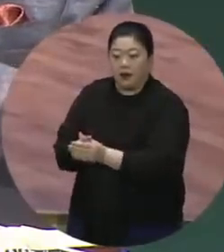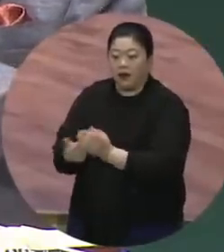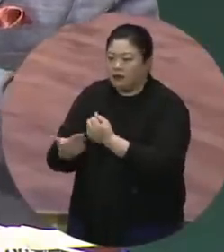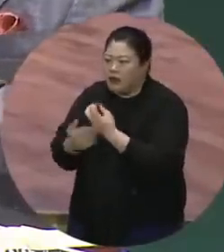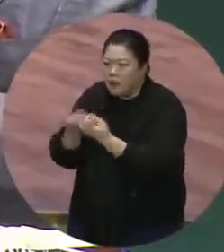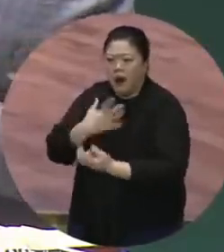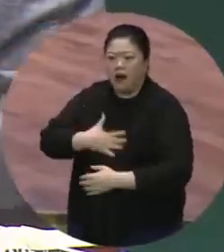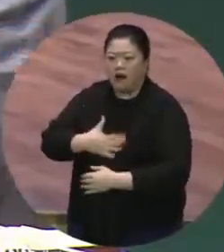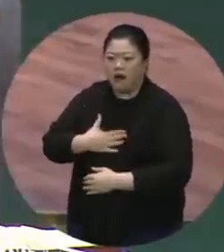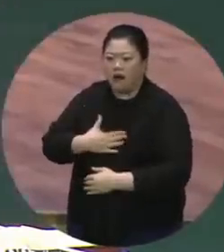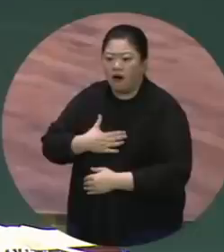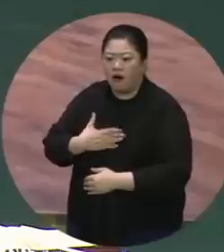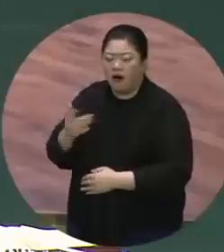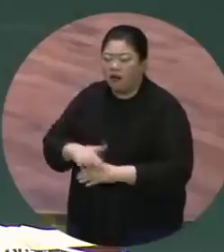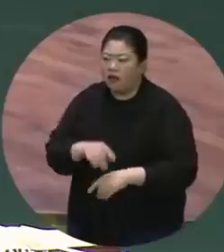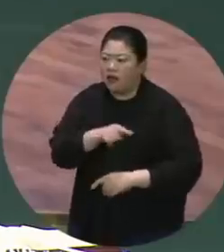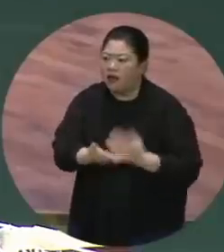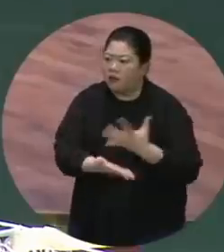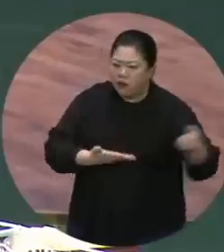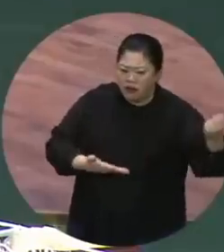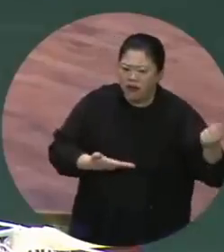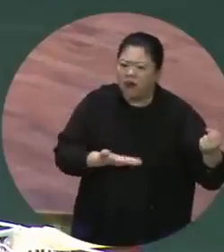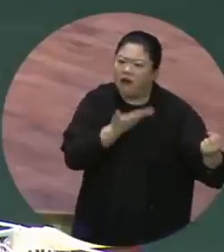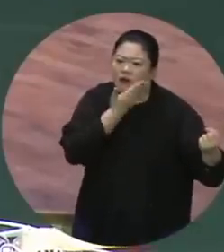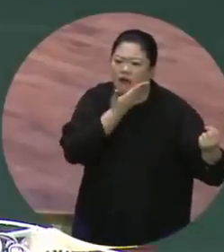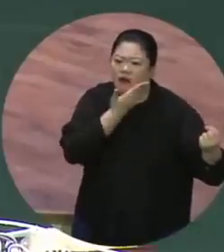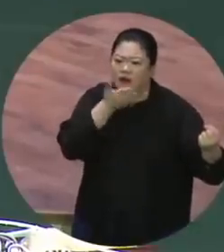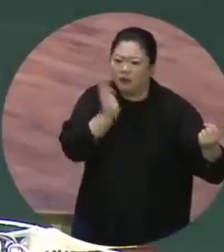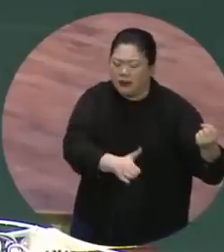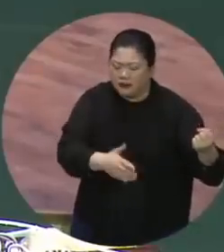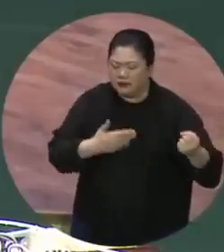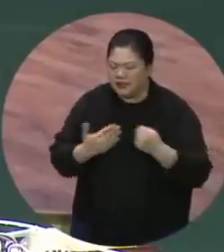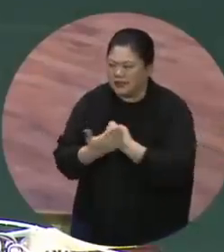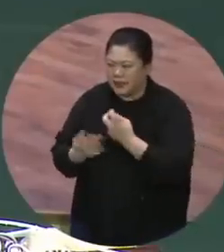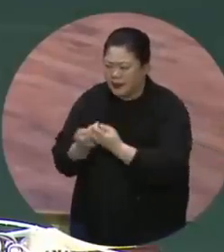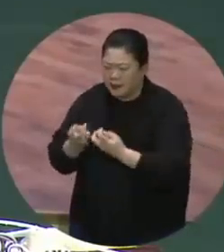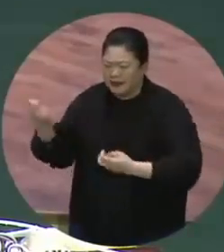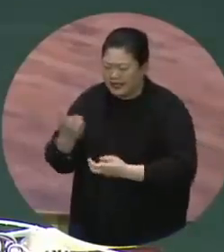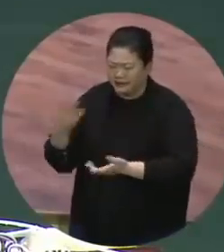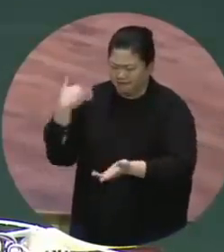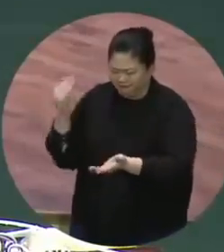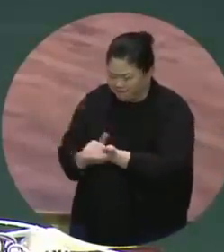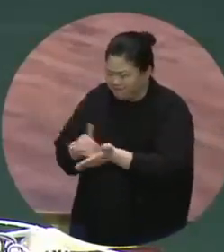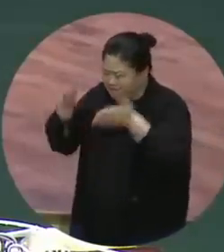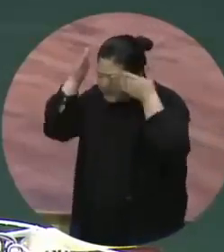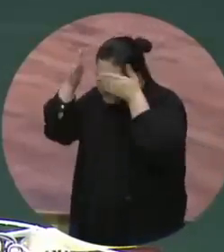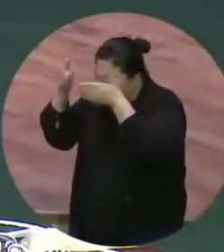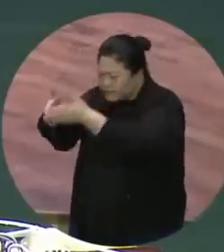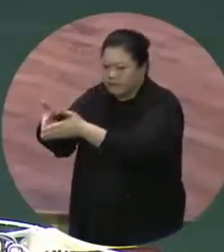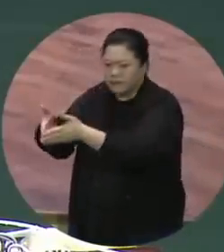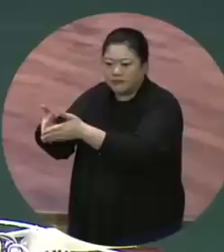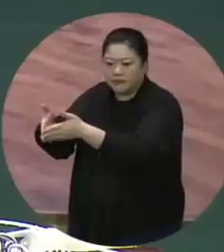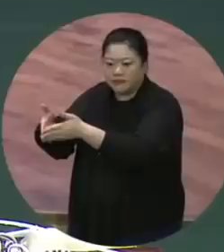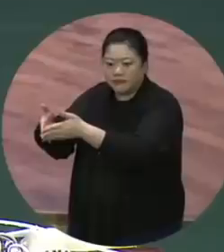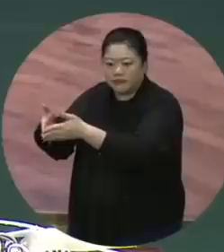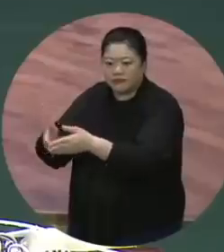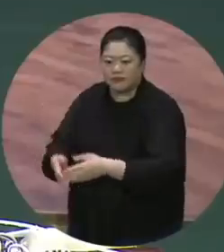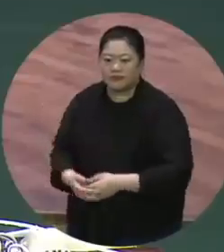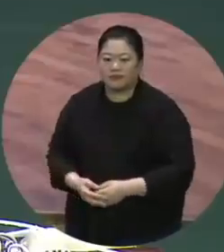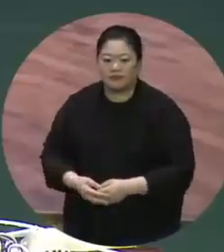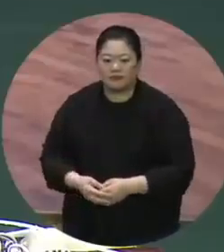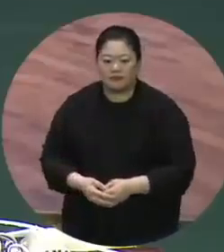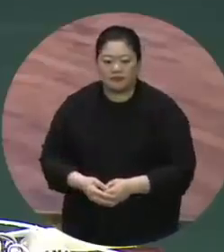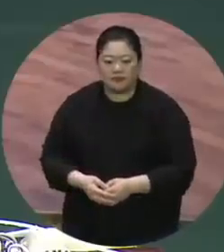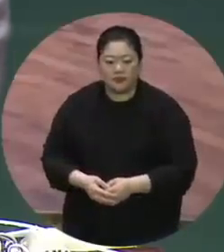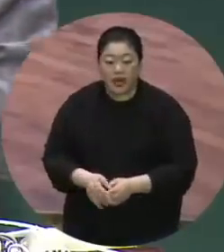하죠. 왜냐? 우리의 삶은 우리의 능력이 아니요. 영적, 대진표를 바꿔야 돼. 뭐든지 간에